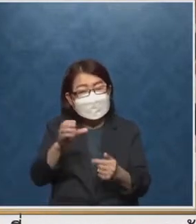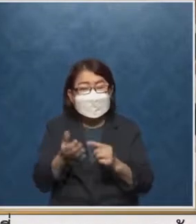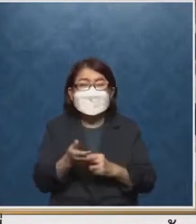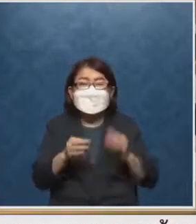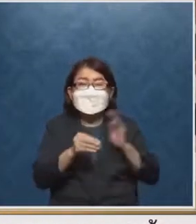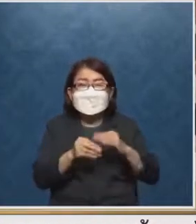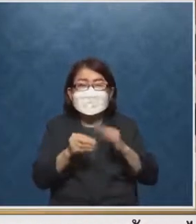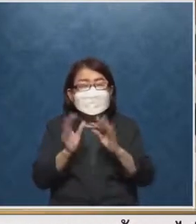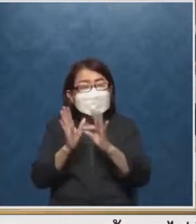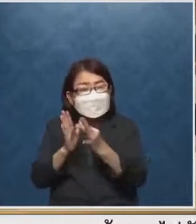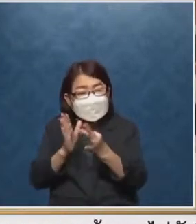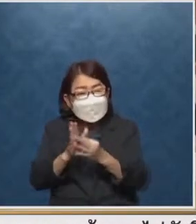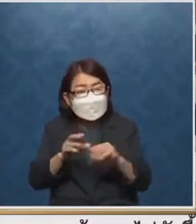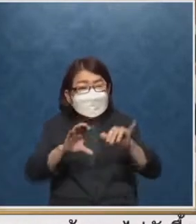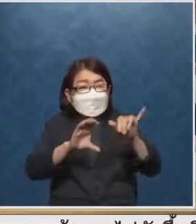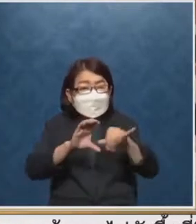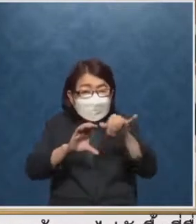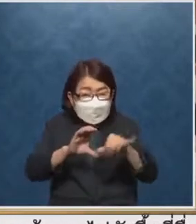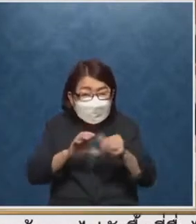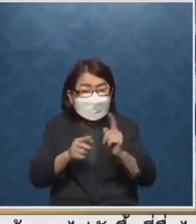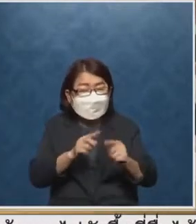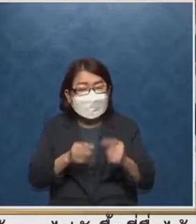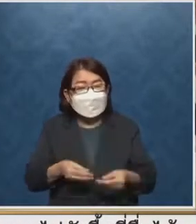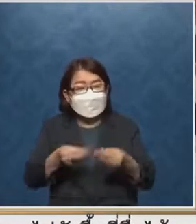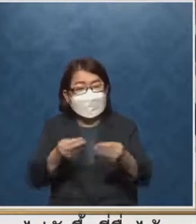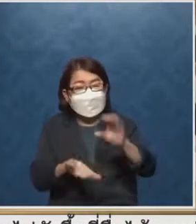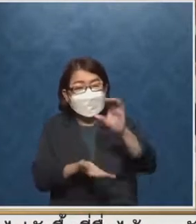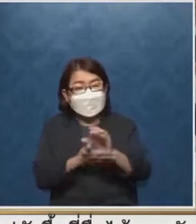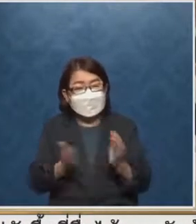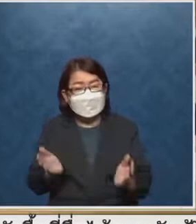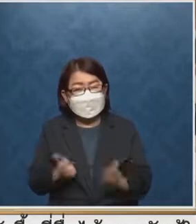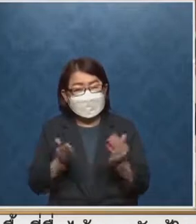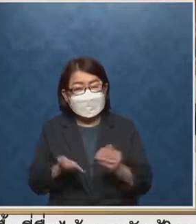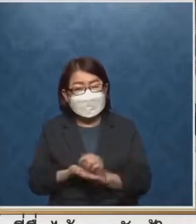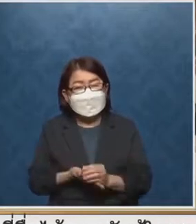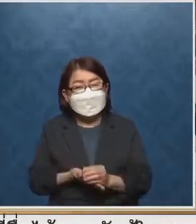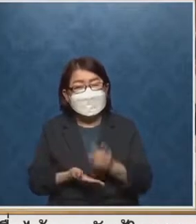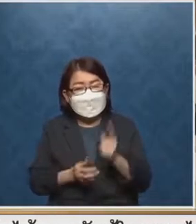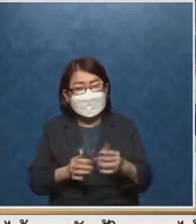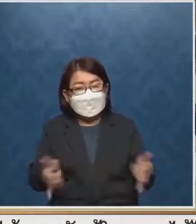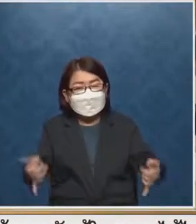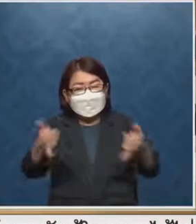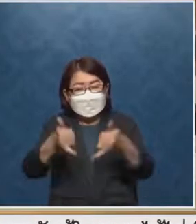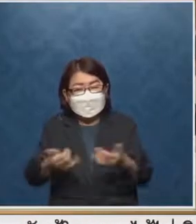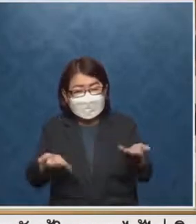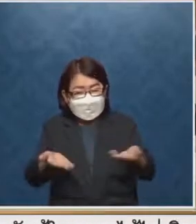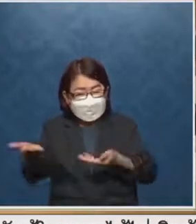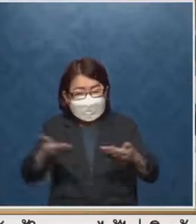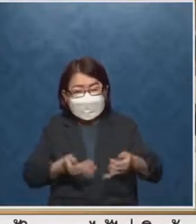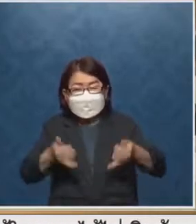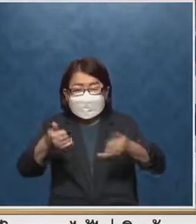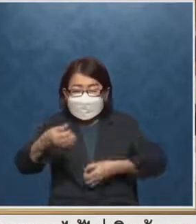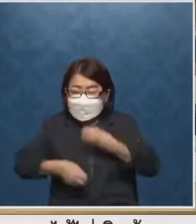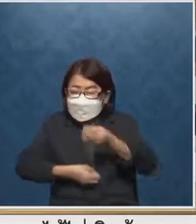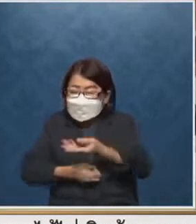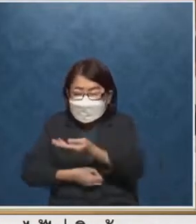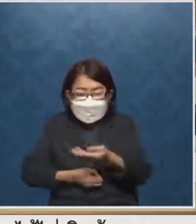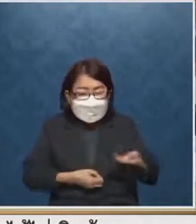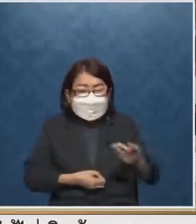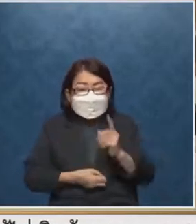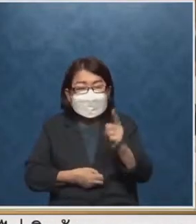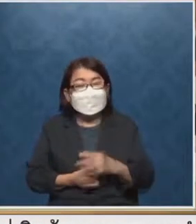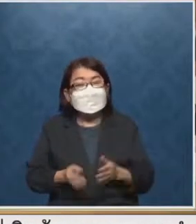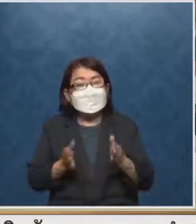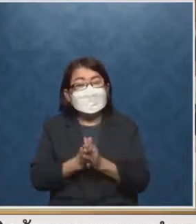ารเพื่อสนับสนุนการดำเนินงานของกองทุนเช่นการจัดเวทีรับฟังความคิดเห็นหรือการสร้างเว